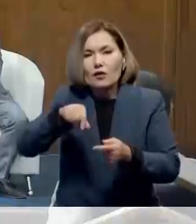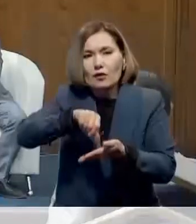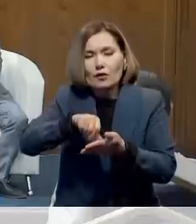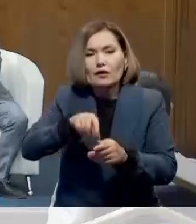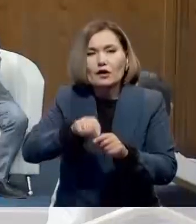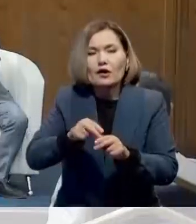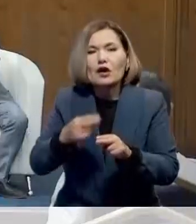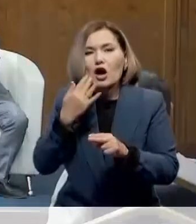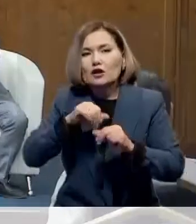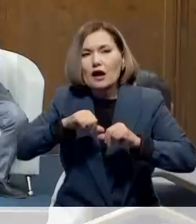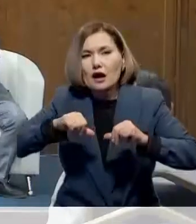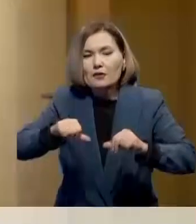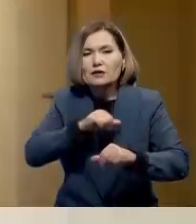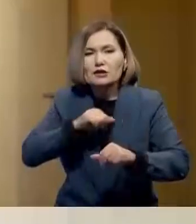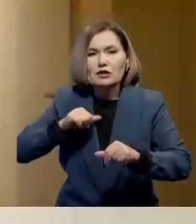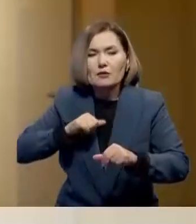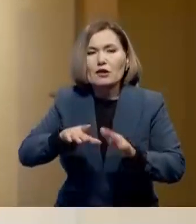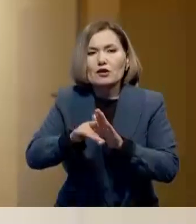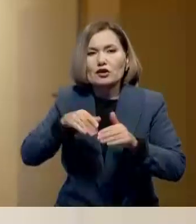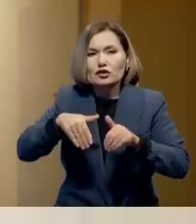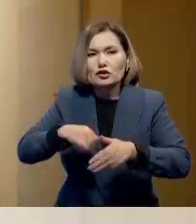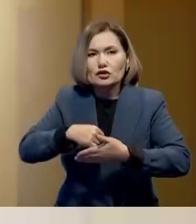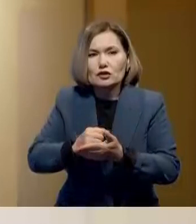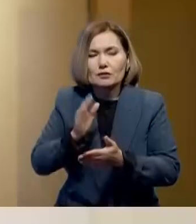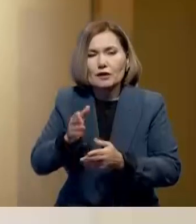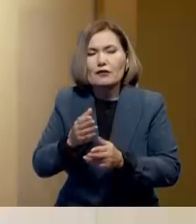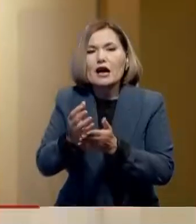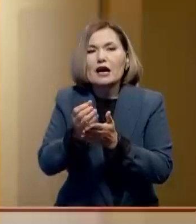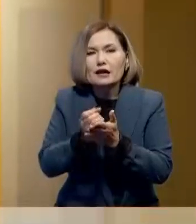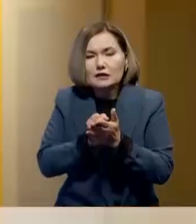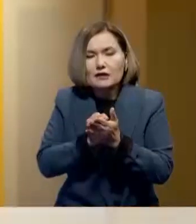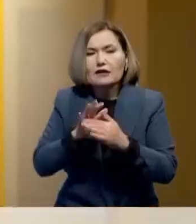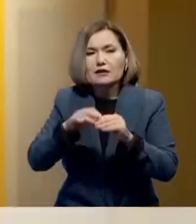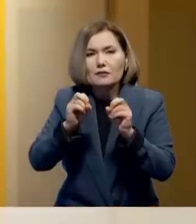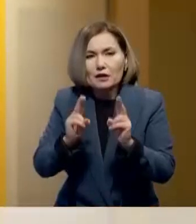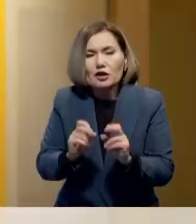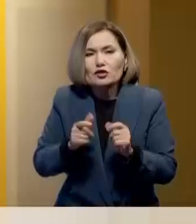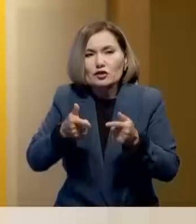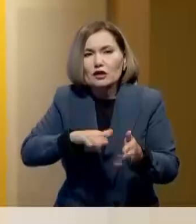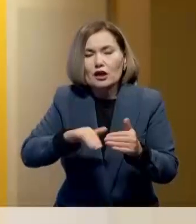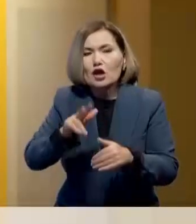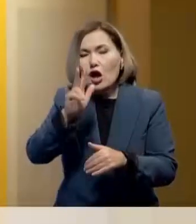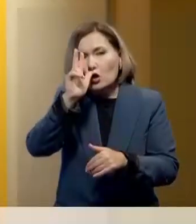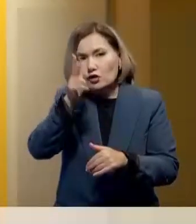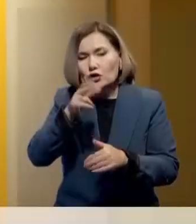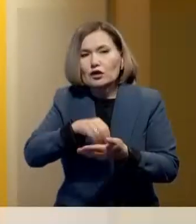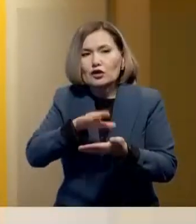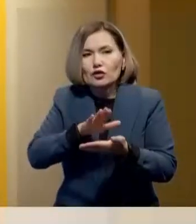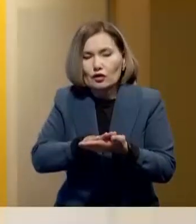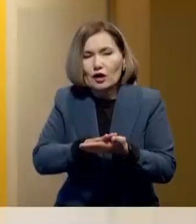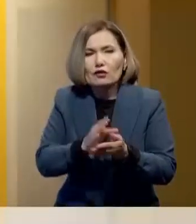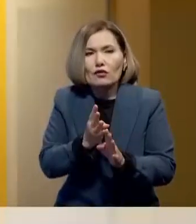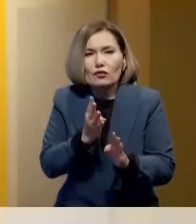шешімді ұлттық комиссия қабылдайды. Резервші резервке түскеннен кейін сол резервте 3 жыл бойы тұрады. Сол